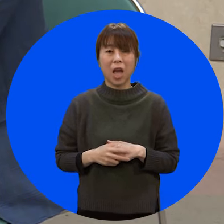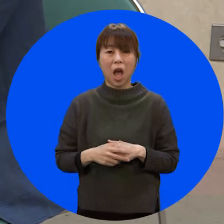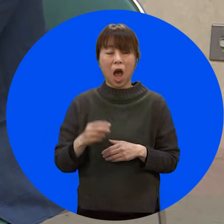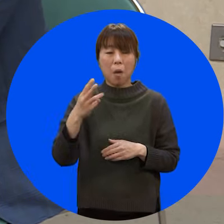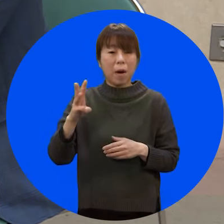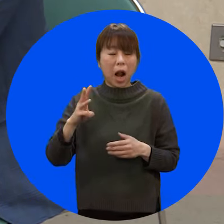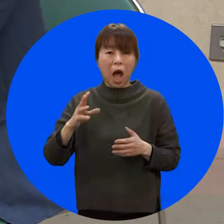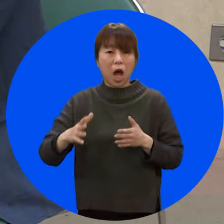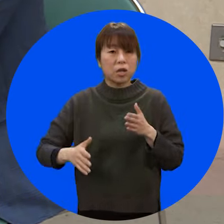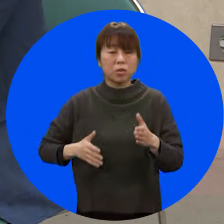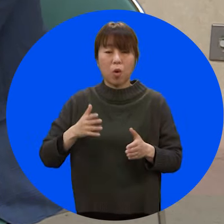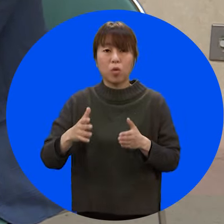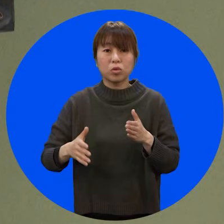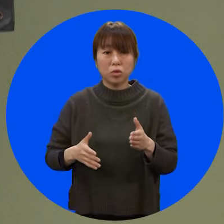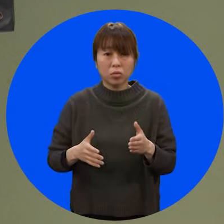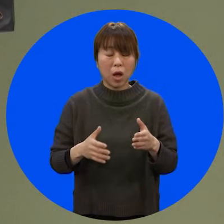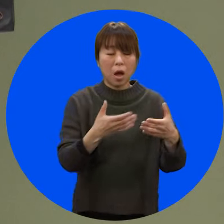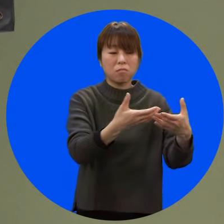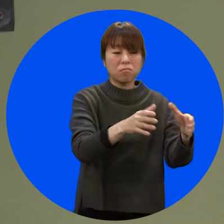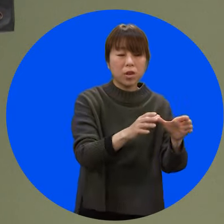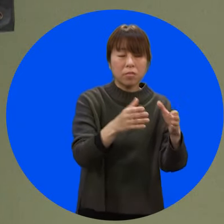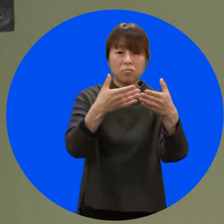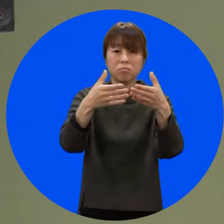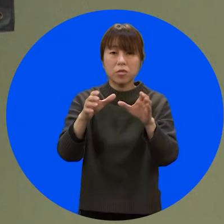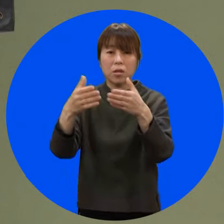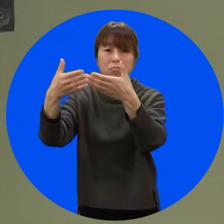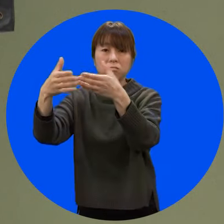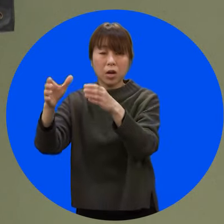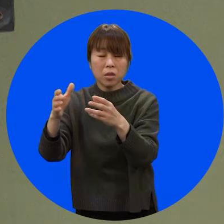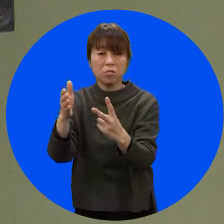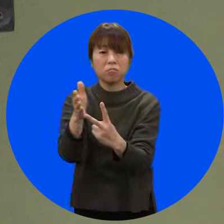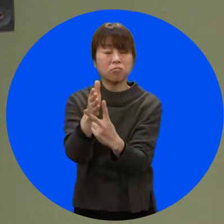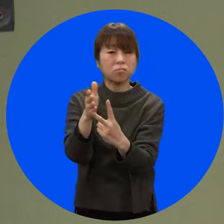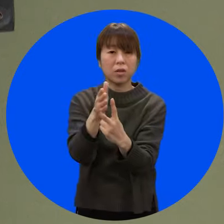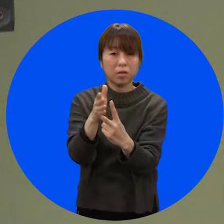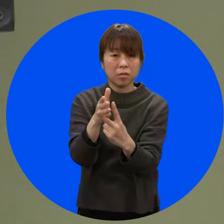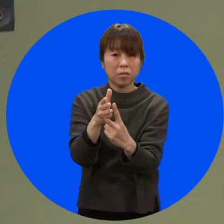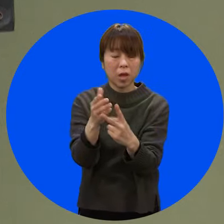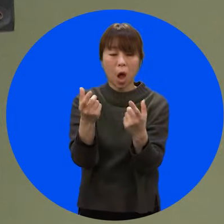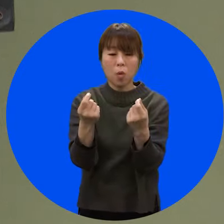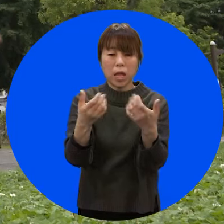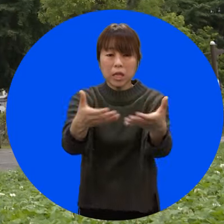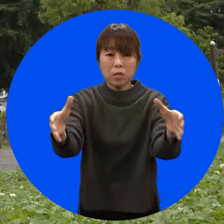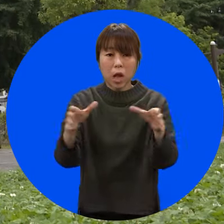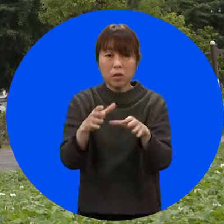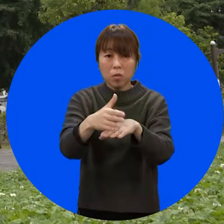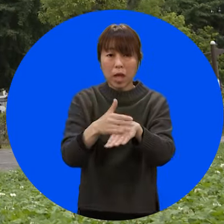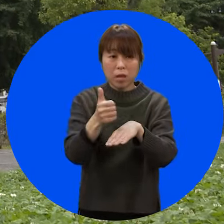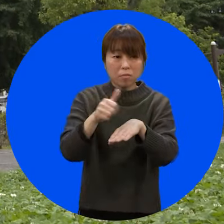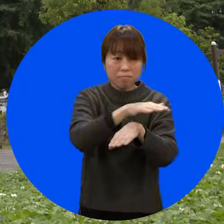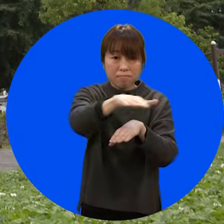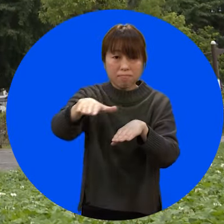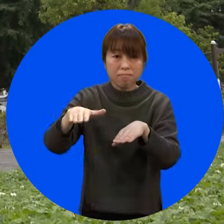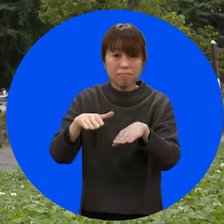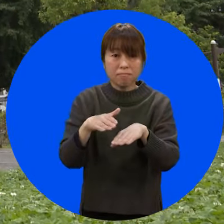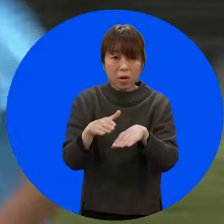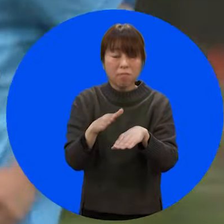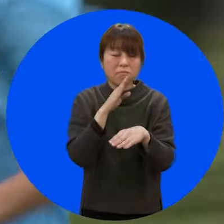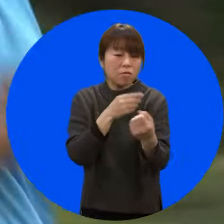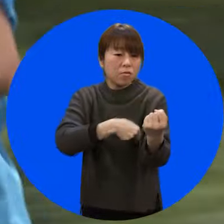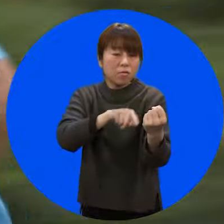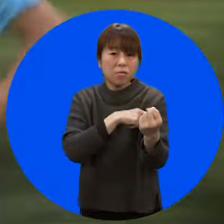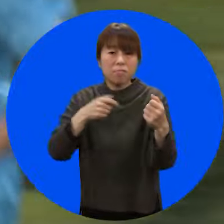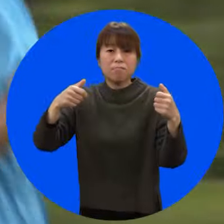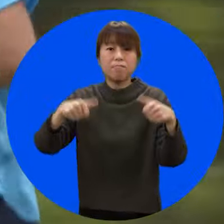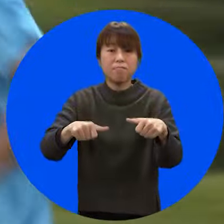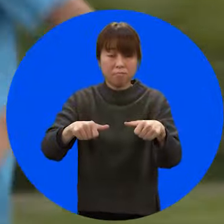もパラスポーツもそうなんですけど、はい、クラスで、分けているので、もう負けたらそこで